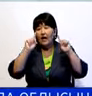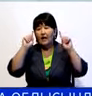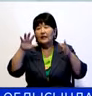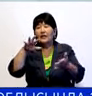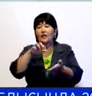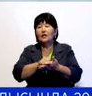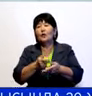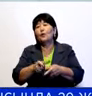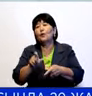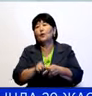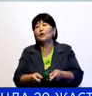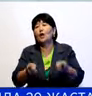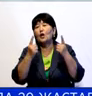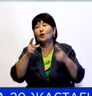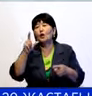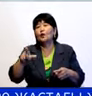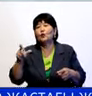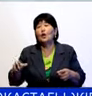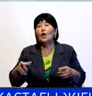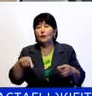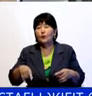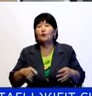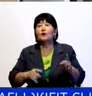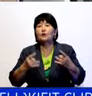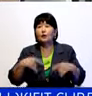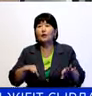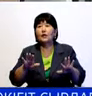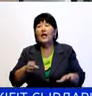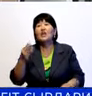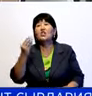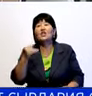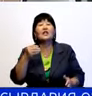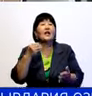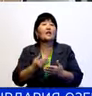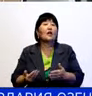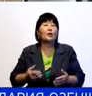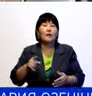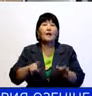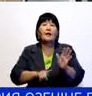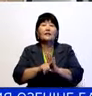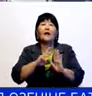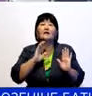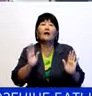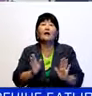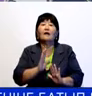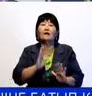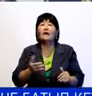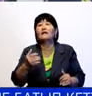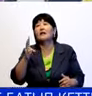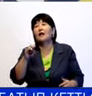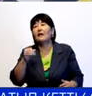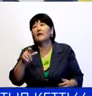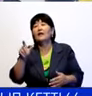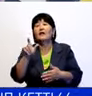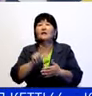еленген өте ірі тұлғалар дүниеге келген. Шиелі киелі өңір, дәнетасы Ыбырай, әнетасы Нартай, қазақ